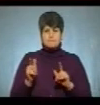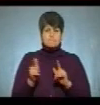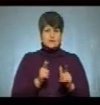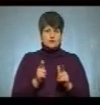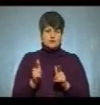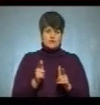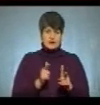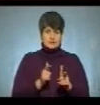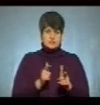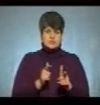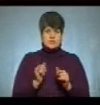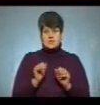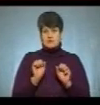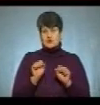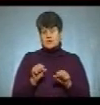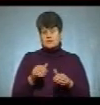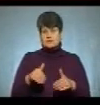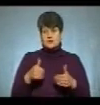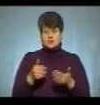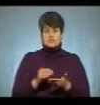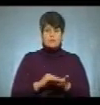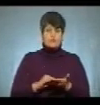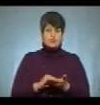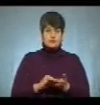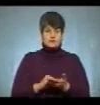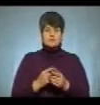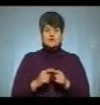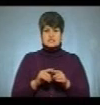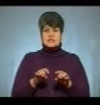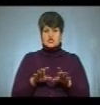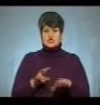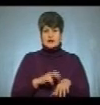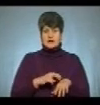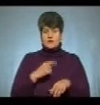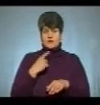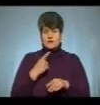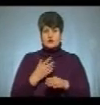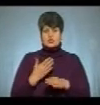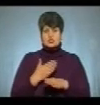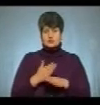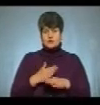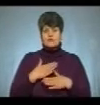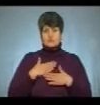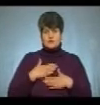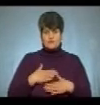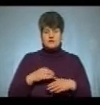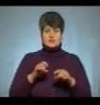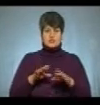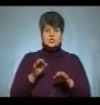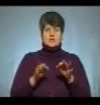підготуватися і, можливо, звернутися повторно. Про це рішення лікар каже. Частково ми задоволені рішенням суду.